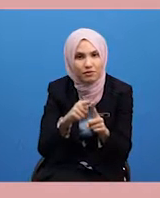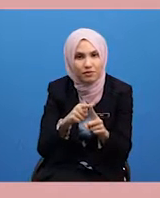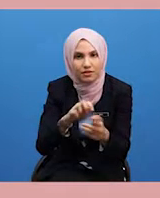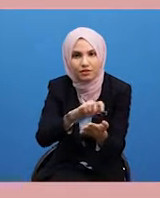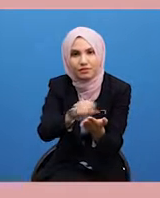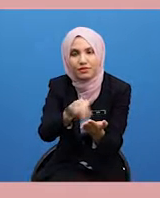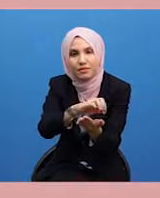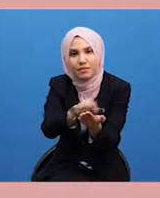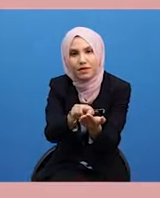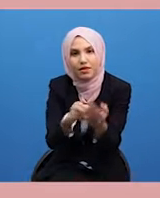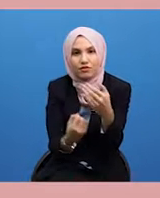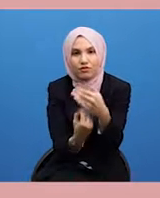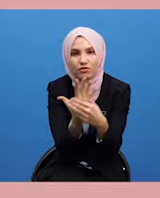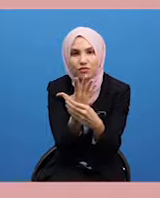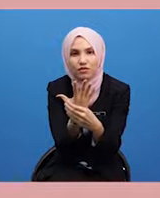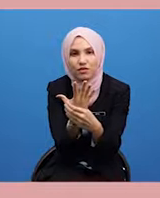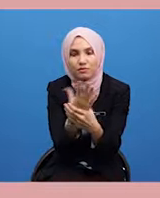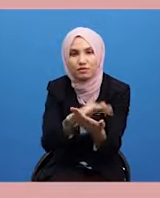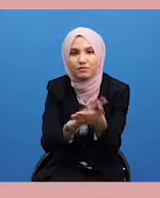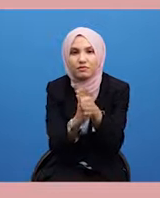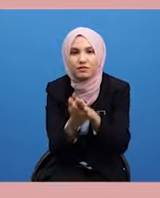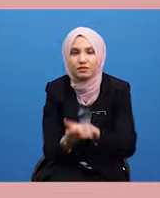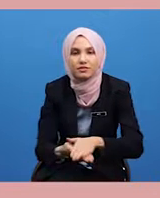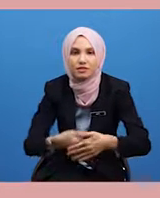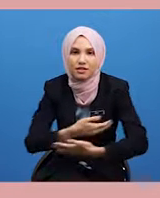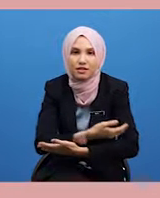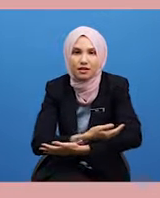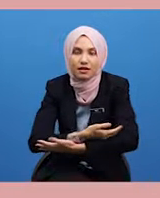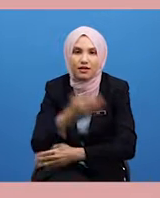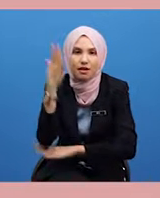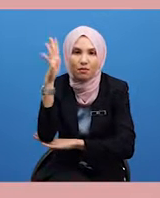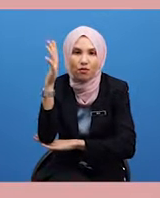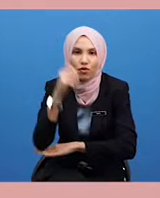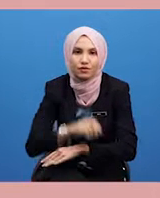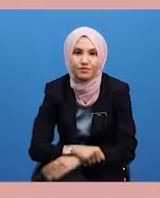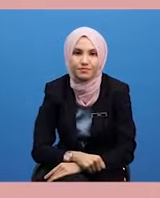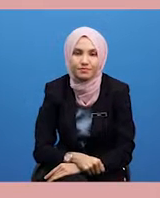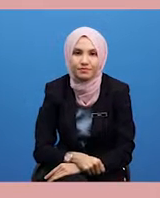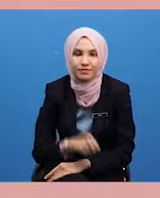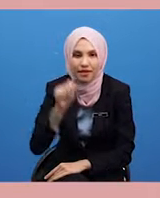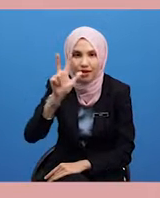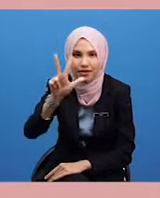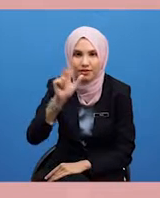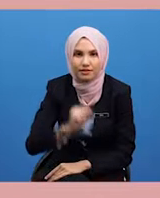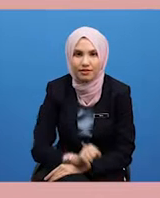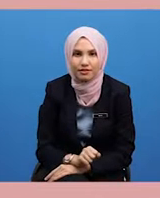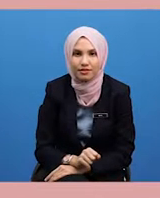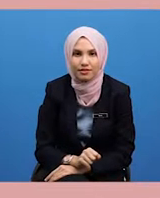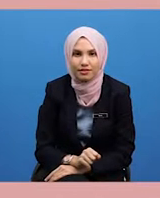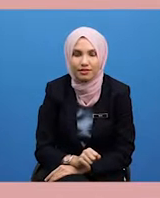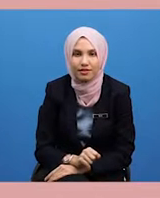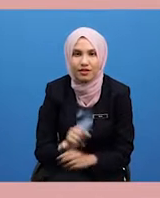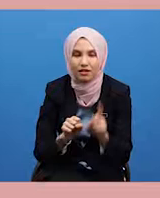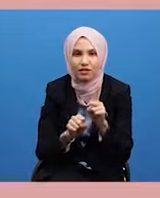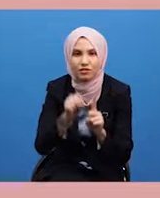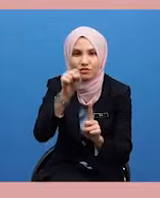kepada biji benih untuk bercambah menjadi anak pokok. Faktor yang ketiga ialah